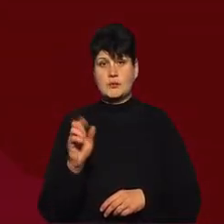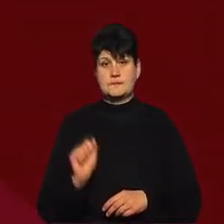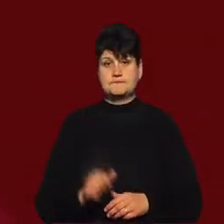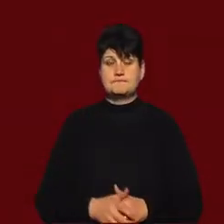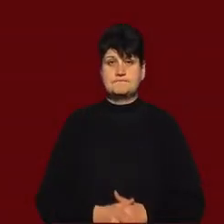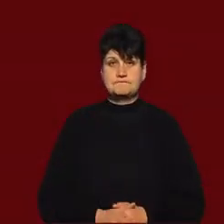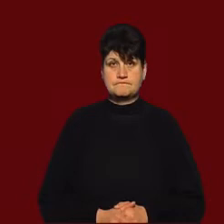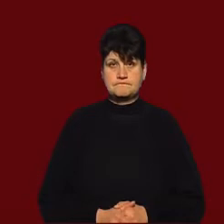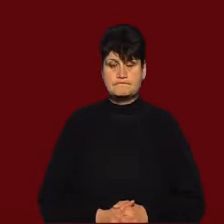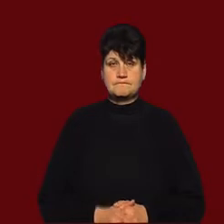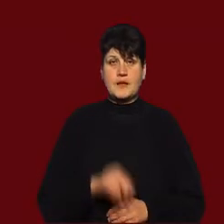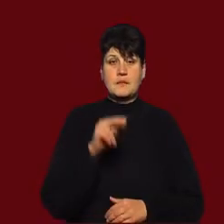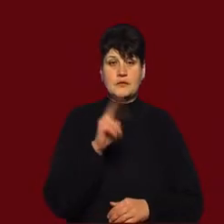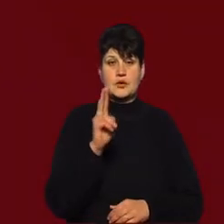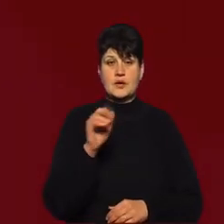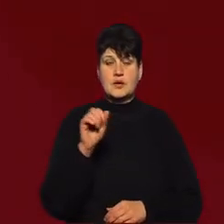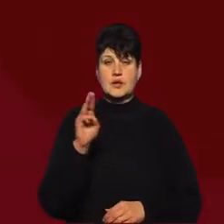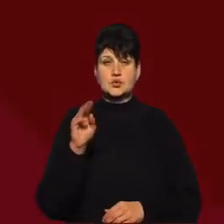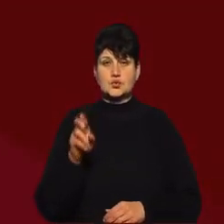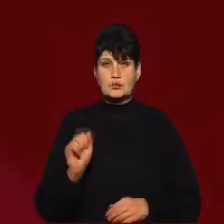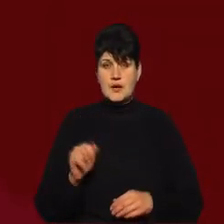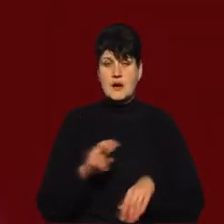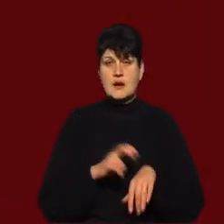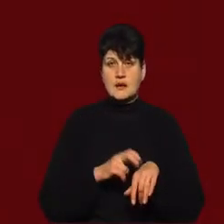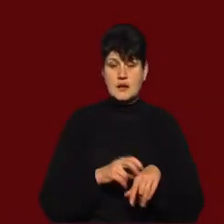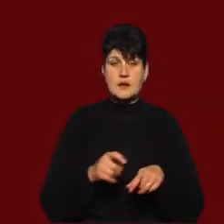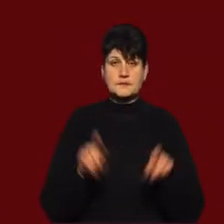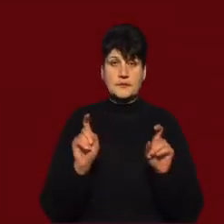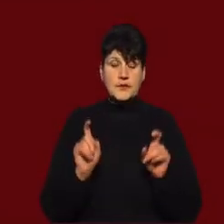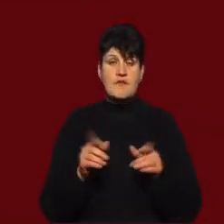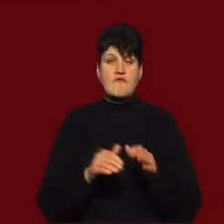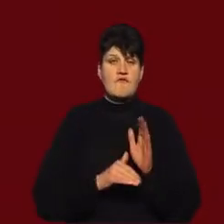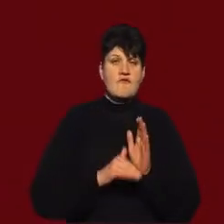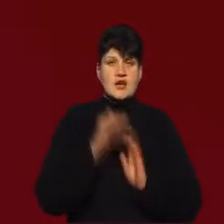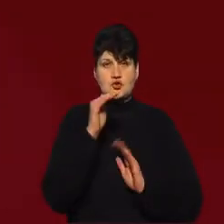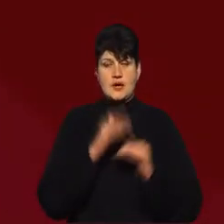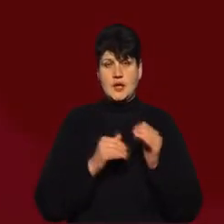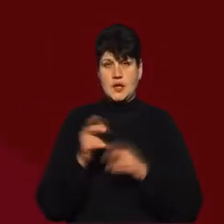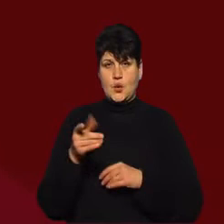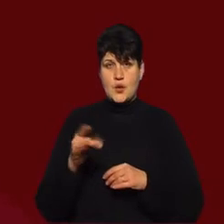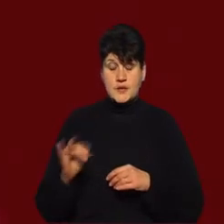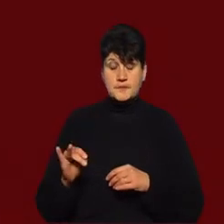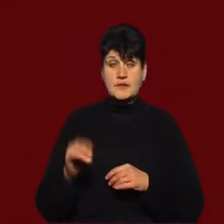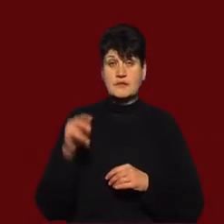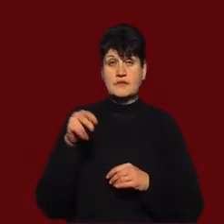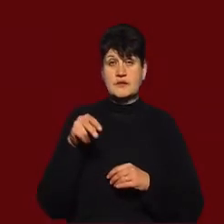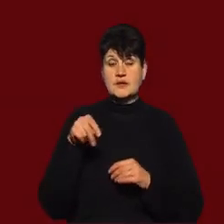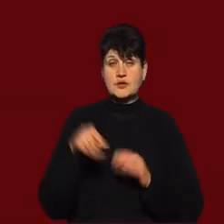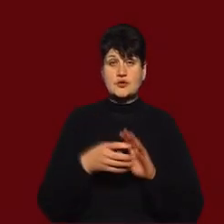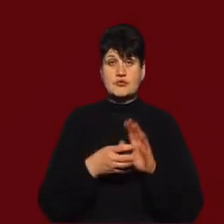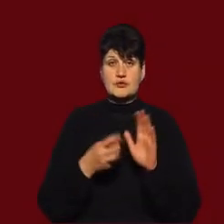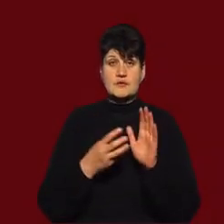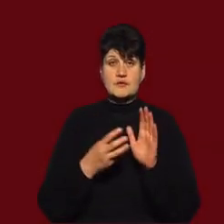Павло Кашуба – лікар-акушер-гінеколог вищої кваліфікаційної категорії. У 1987 році